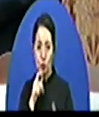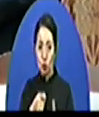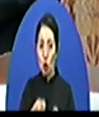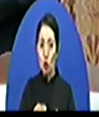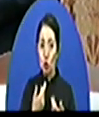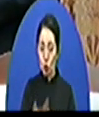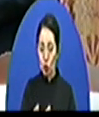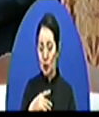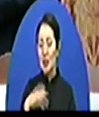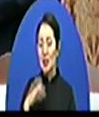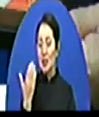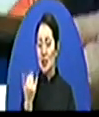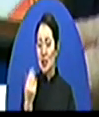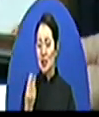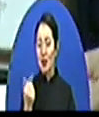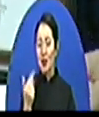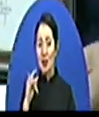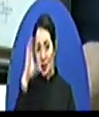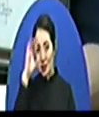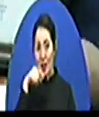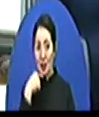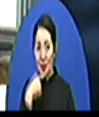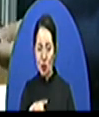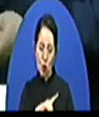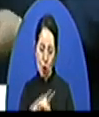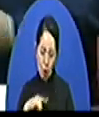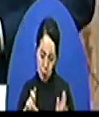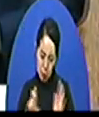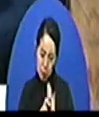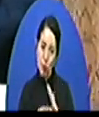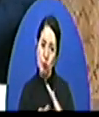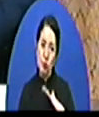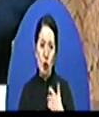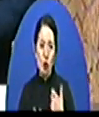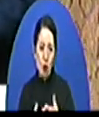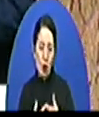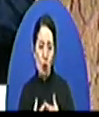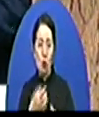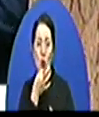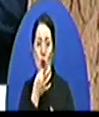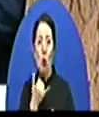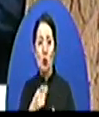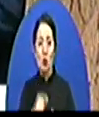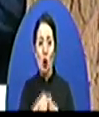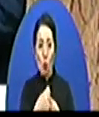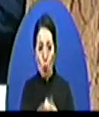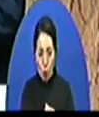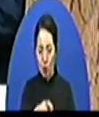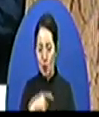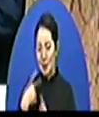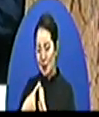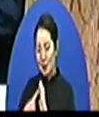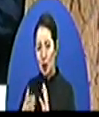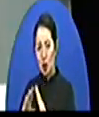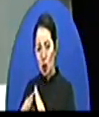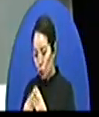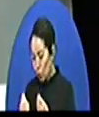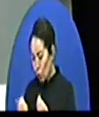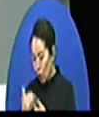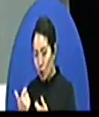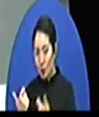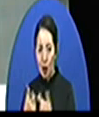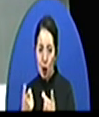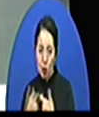сайд онцолсон. Ингэхдээ тухайн хүн өөрийн боломжид тулгуурлан урьдчилгаагаа өгнө. Мөн сар төлөх төлбөрөө өрхийн орлогодоо нийцүүлэхээс